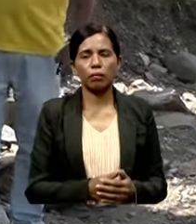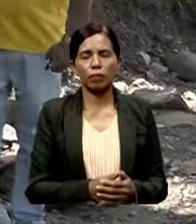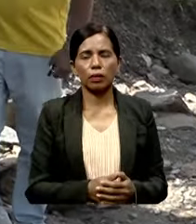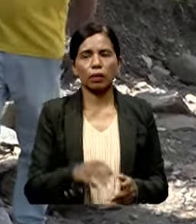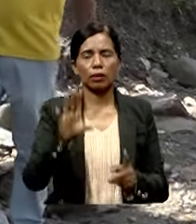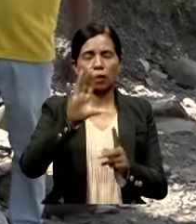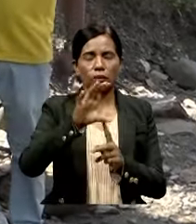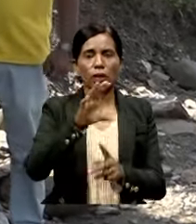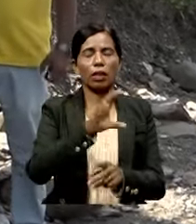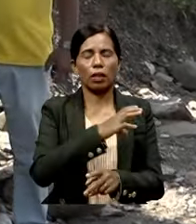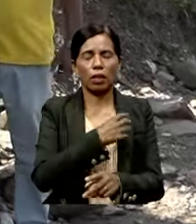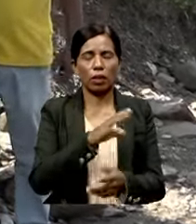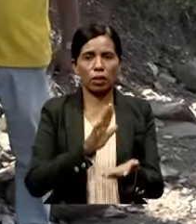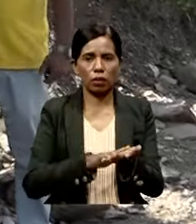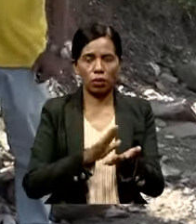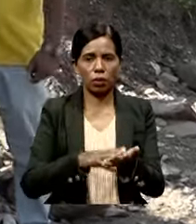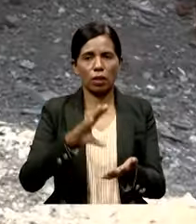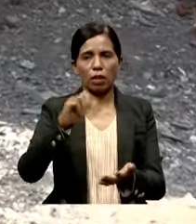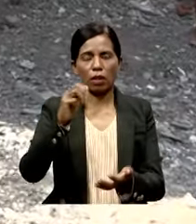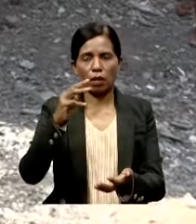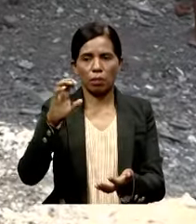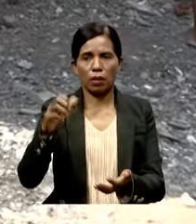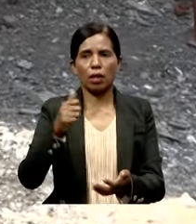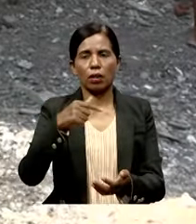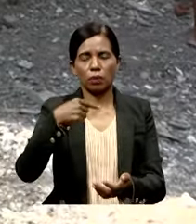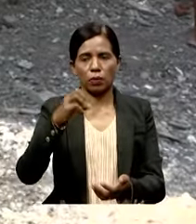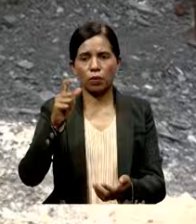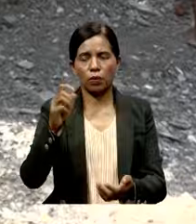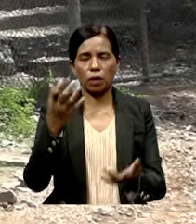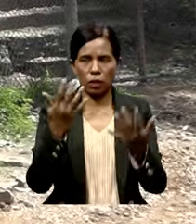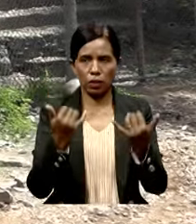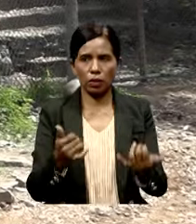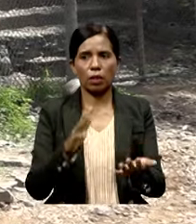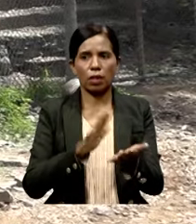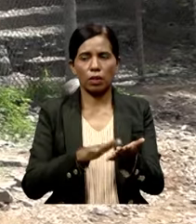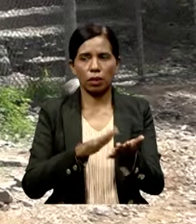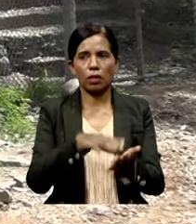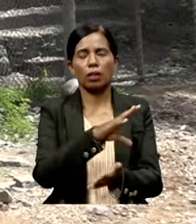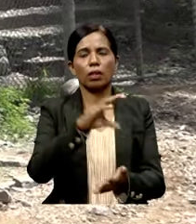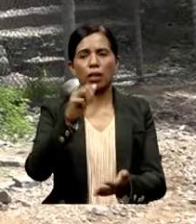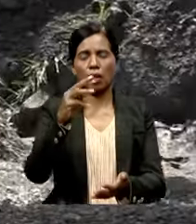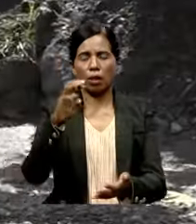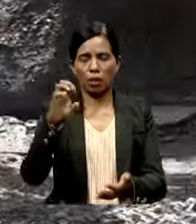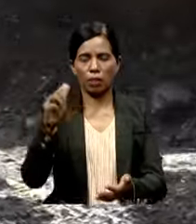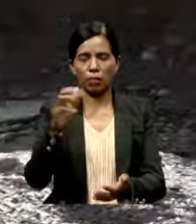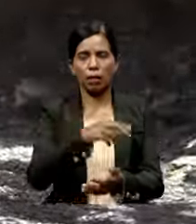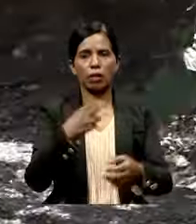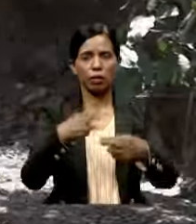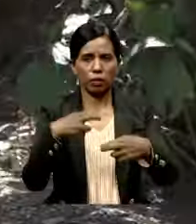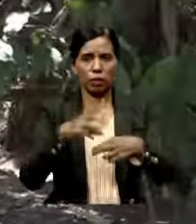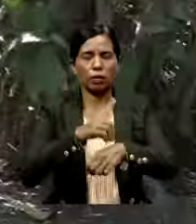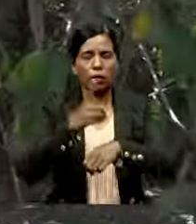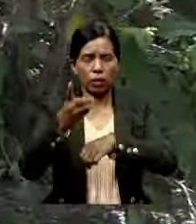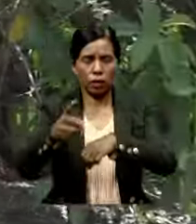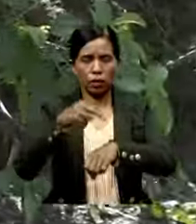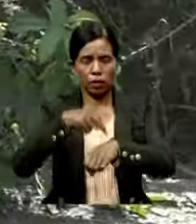Koordinator sekolah filial Kamea Raihun Agustus da Konsisang hatete daudaung ne sekolah filial Kamea Raihun sai risku ba disaster